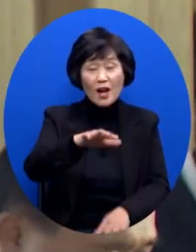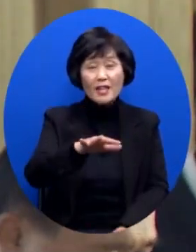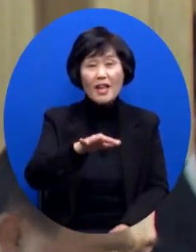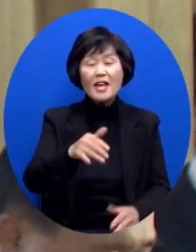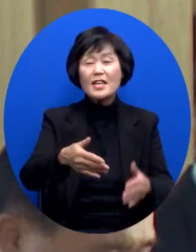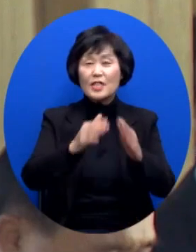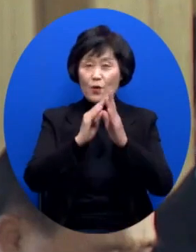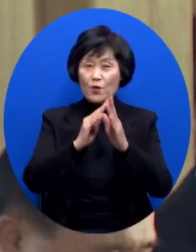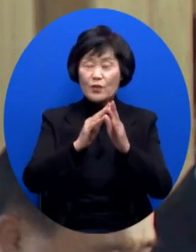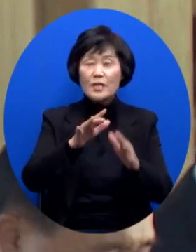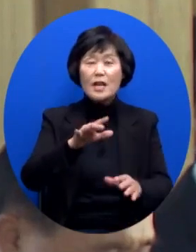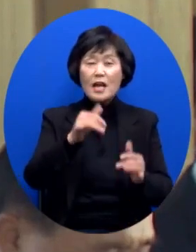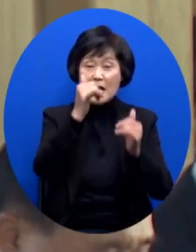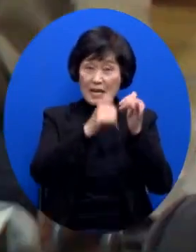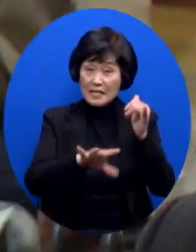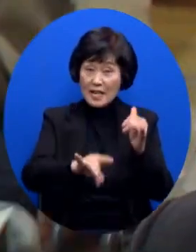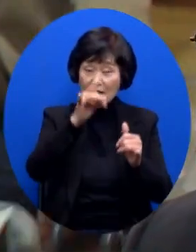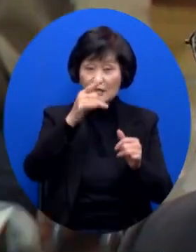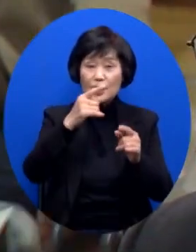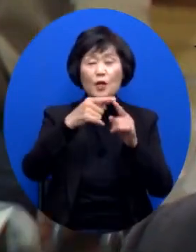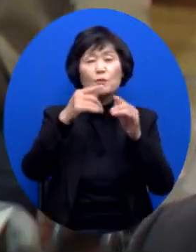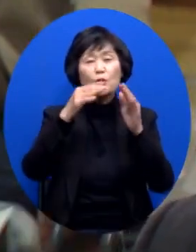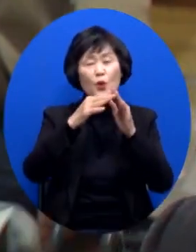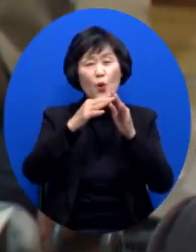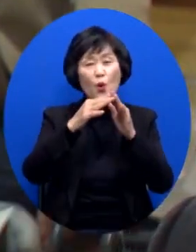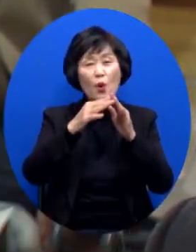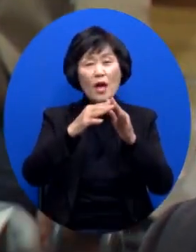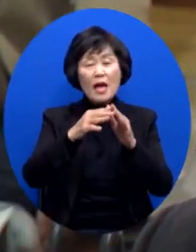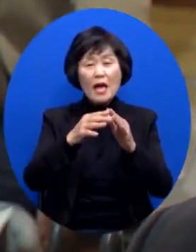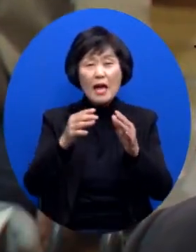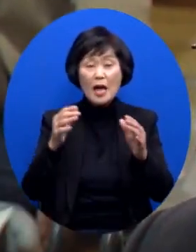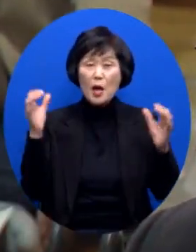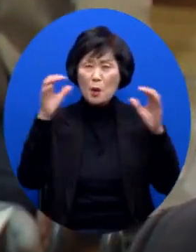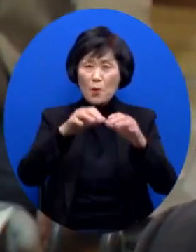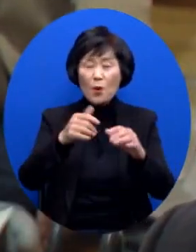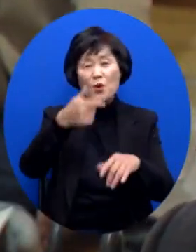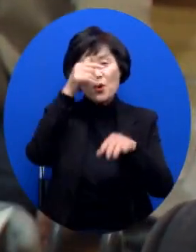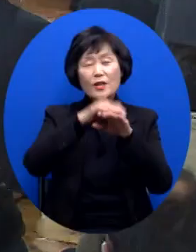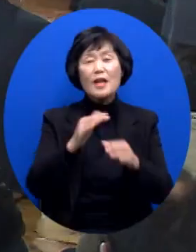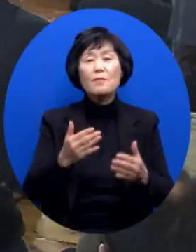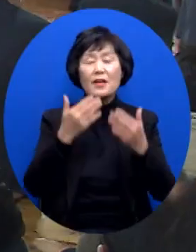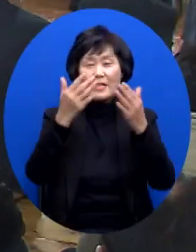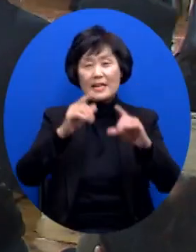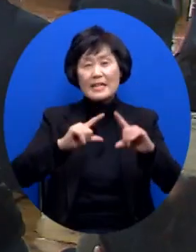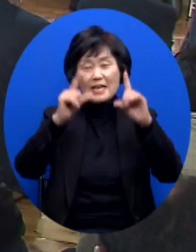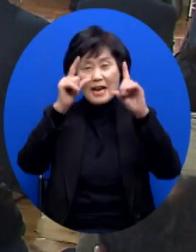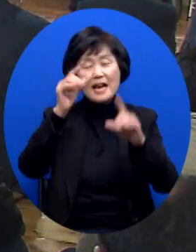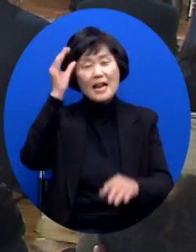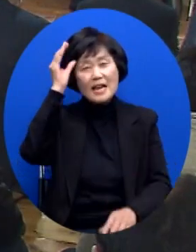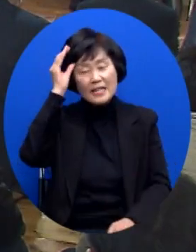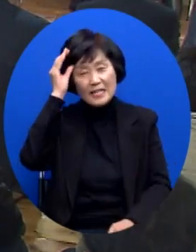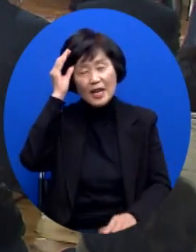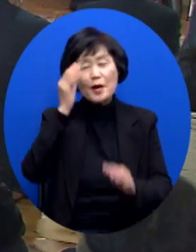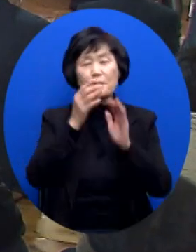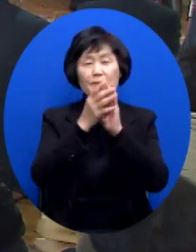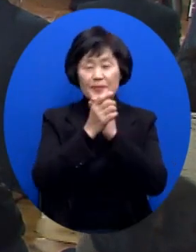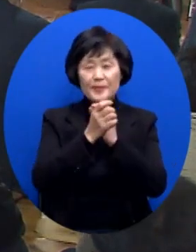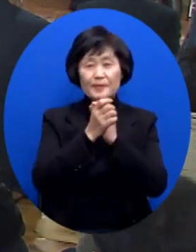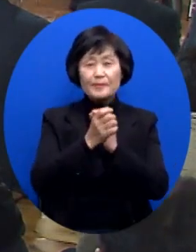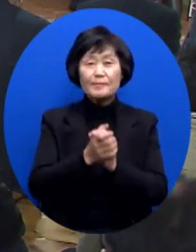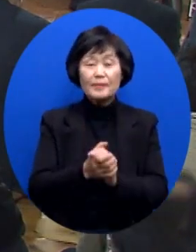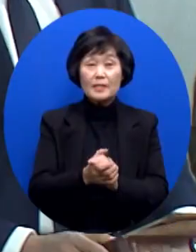교회인 소래교회를 찾아 예배를 드릴 날을 소망하며 함께 기도했습니다. 한편 소래노회는 내년